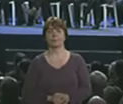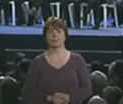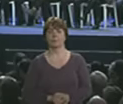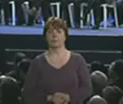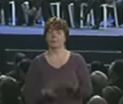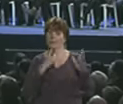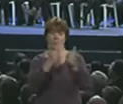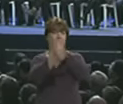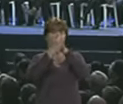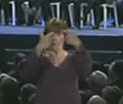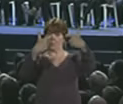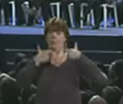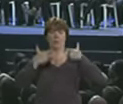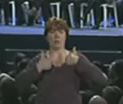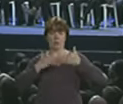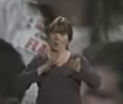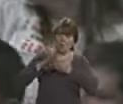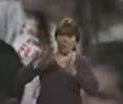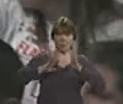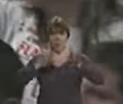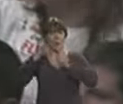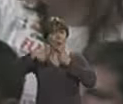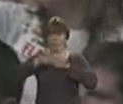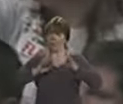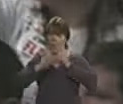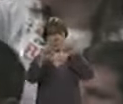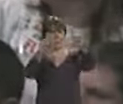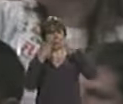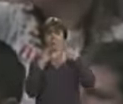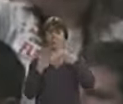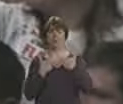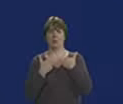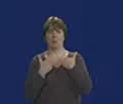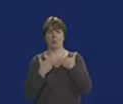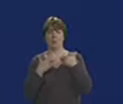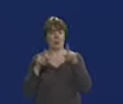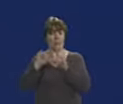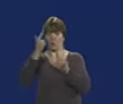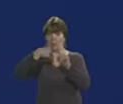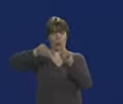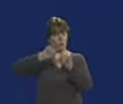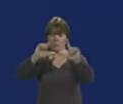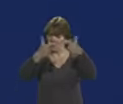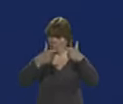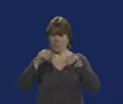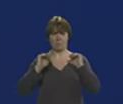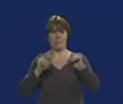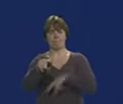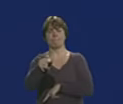qui garantirait les engagements du premier tour, qui seront les mêmes que les engagements du deuxième